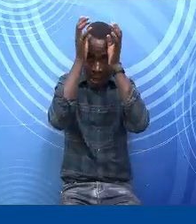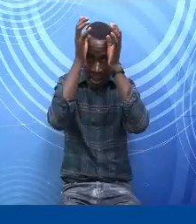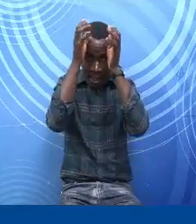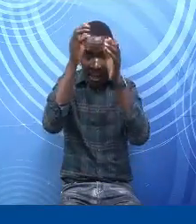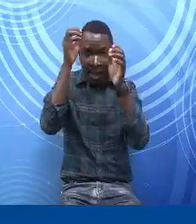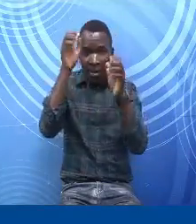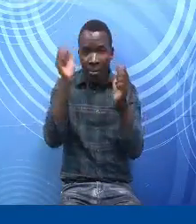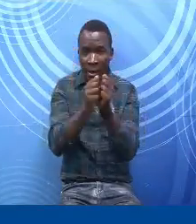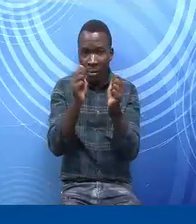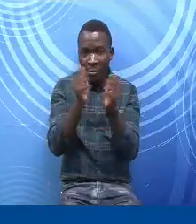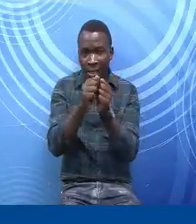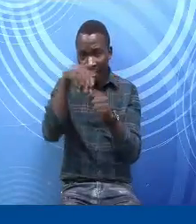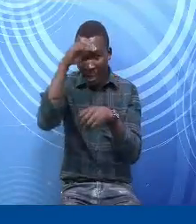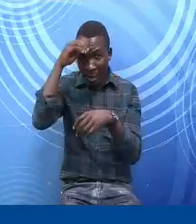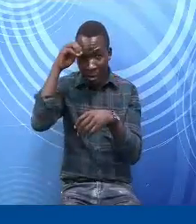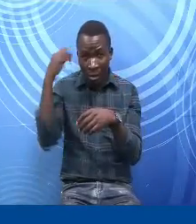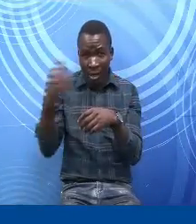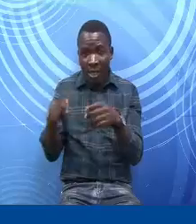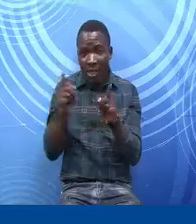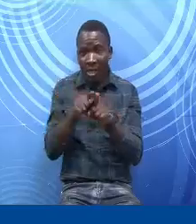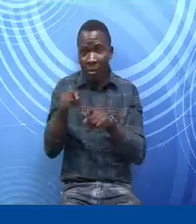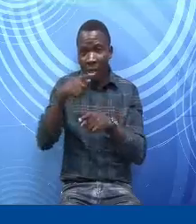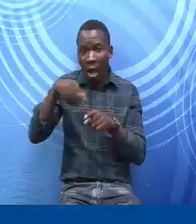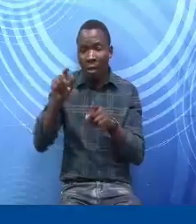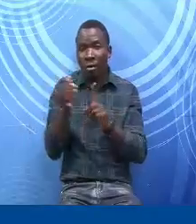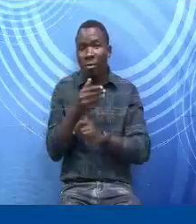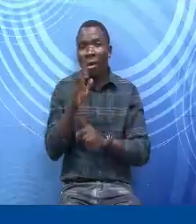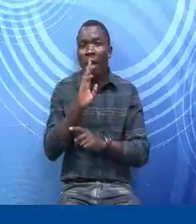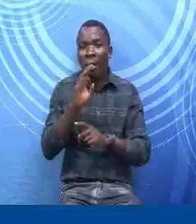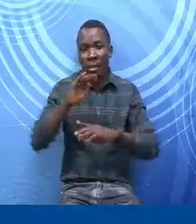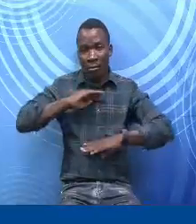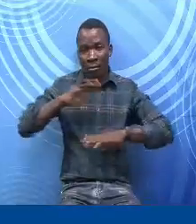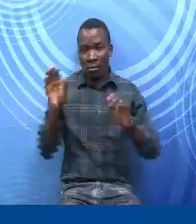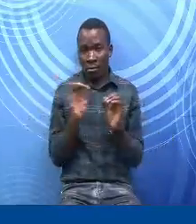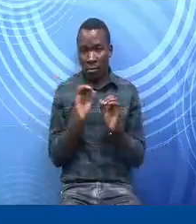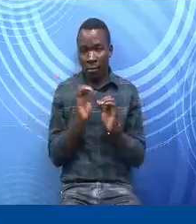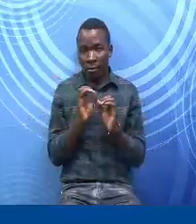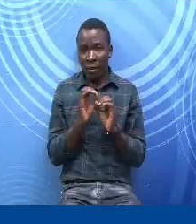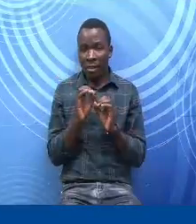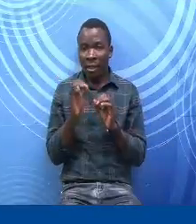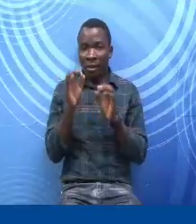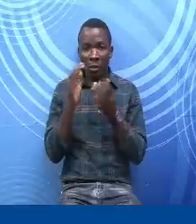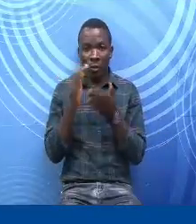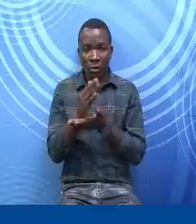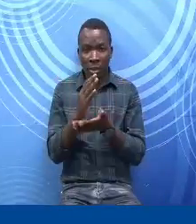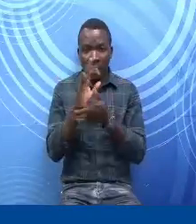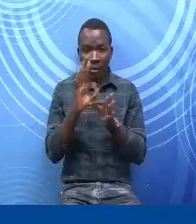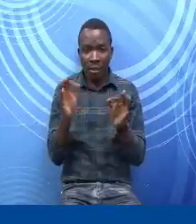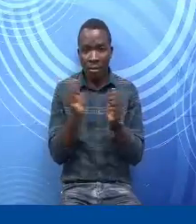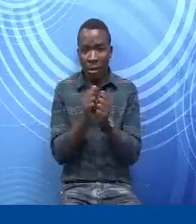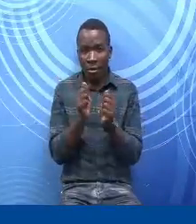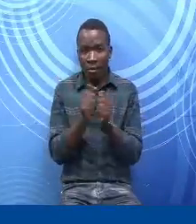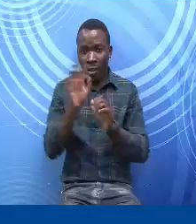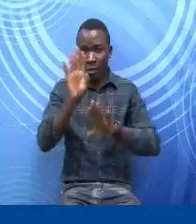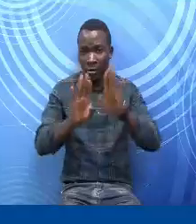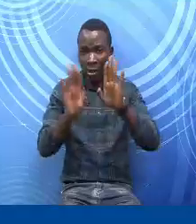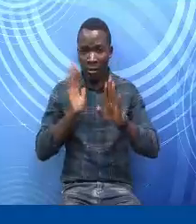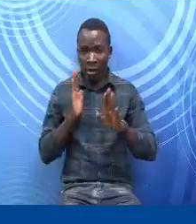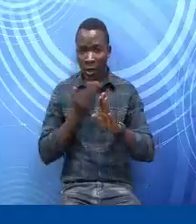birabakomerera kandi natwe ubwacu ntabwo tubona amazi ahagije. Koko ibintu biradukomereye mu by'ukuri ku ruhare rwacu nk'abanyeshuri,